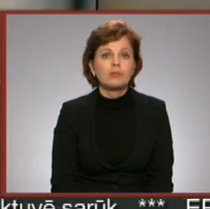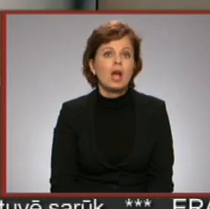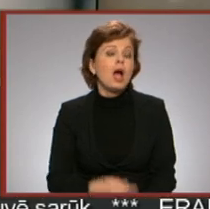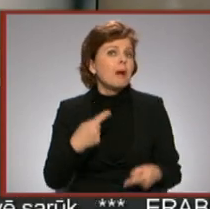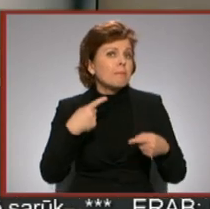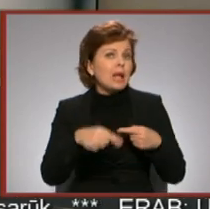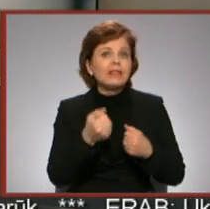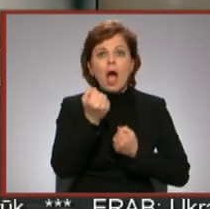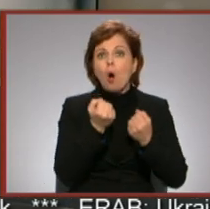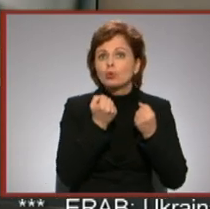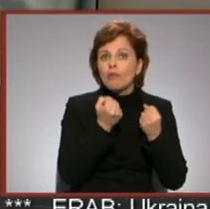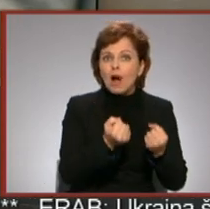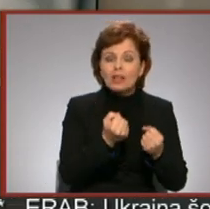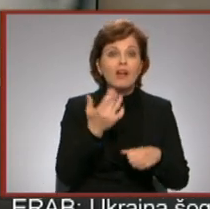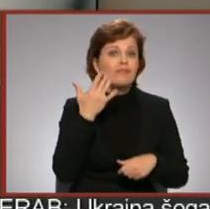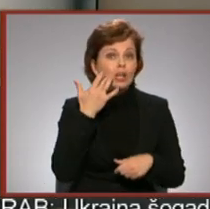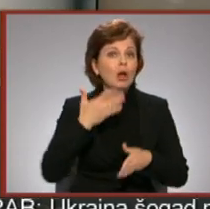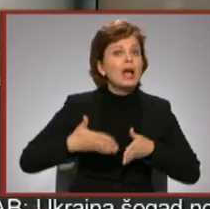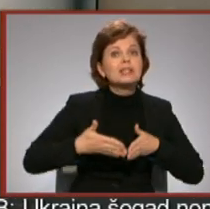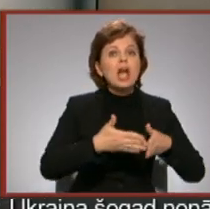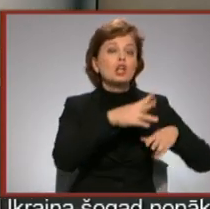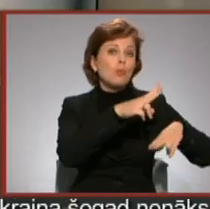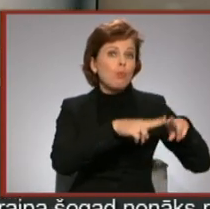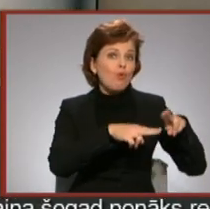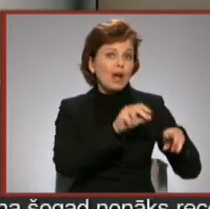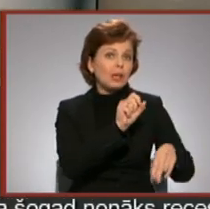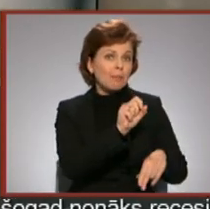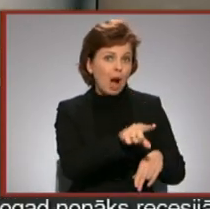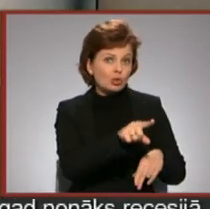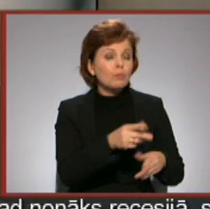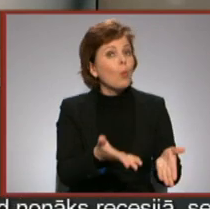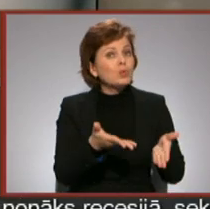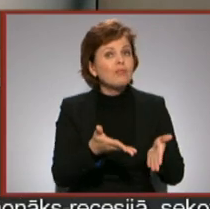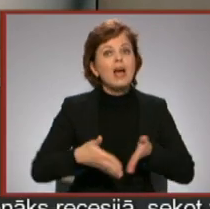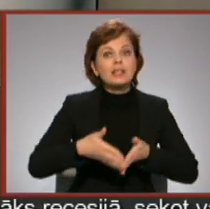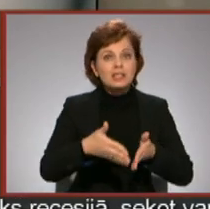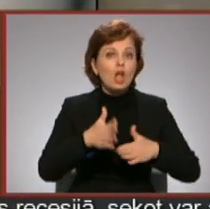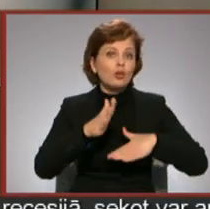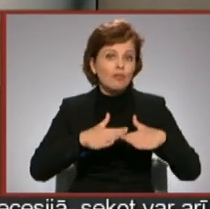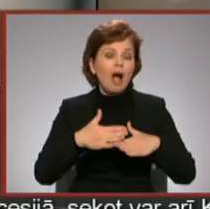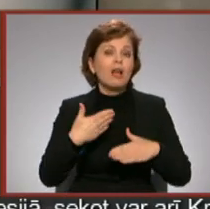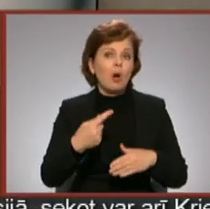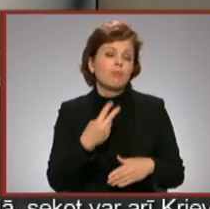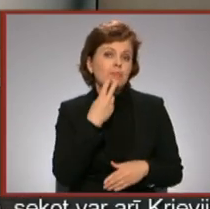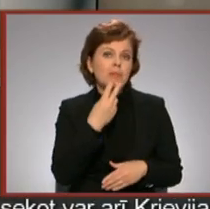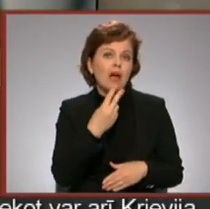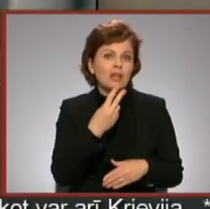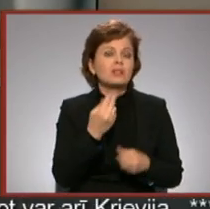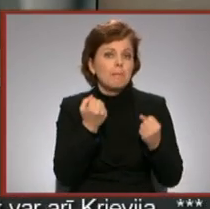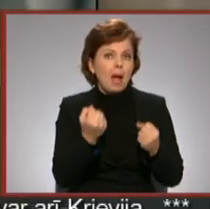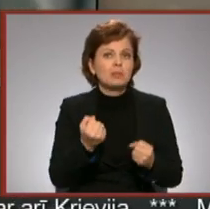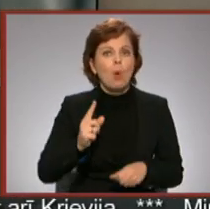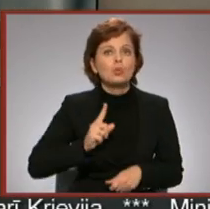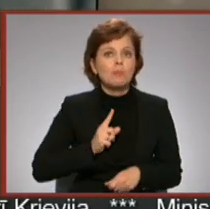Pretēji autovadītāju viedoklim ceļu būvētāji un pasūtītāji uzsver, ka ceļu kvalitātei tiek pievērsta pastiprināta uzmanība. Tas gan